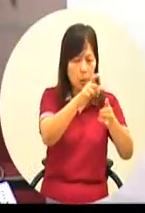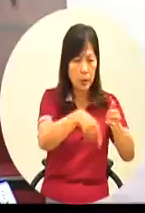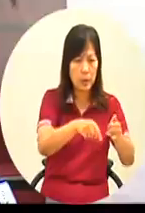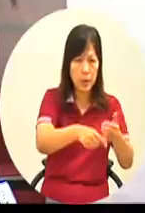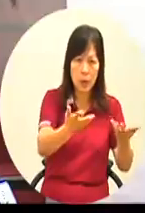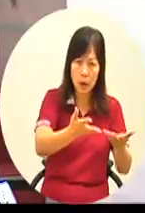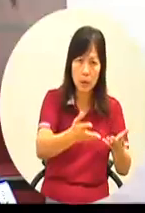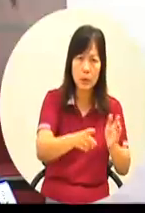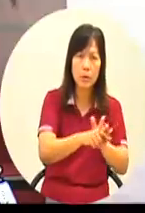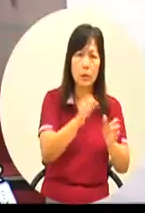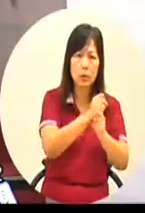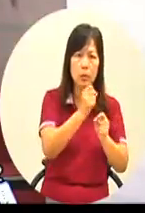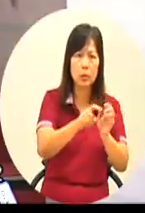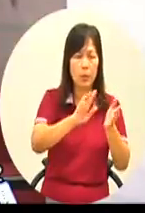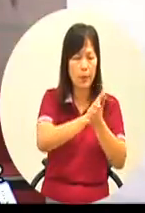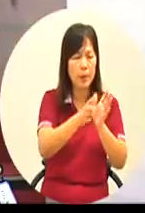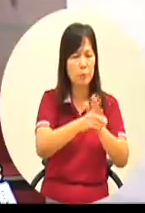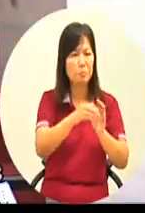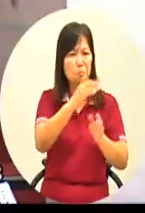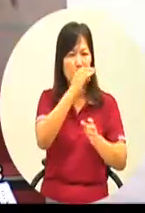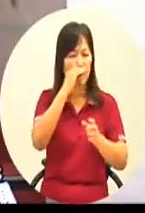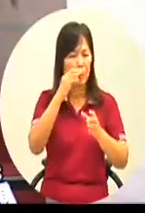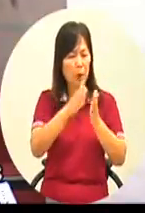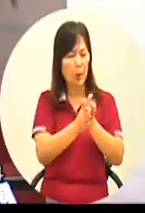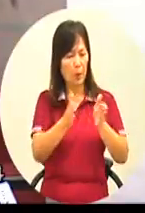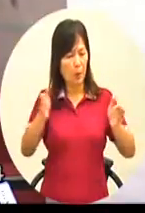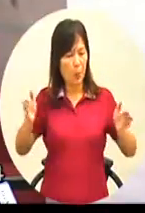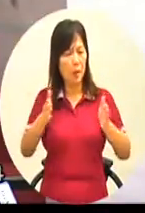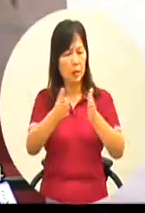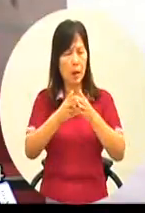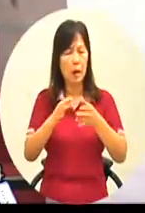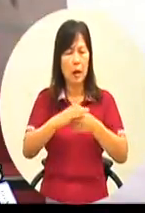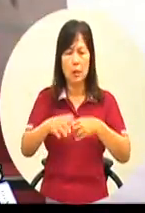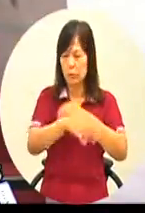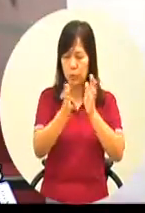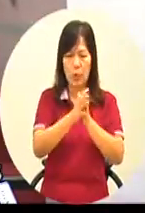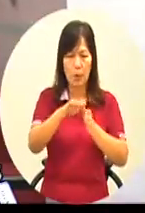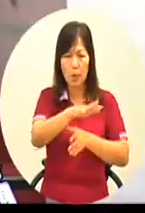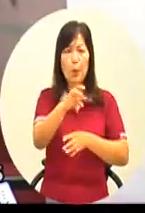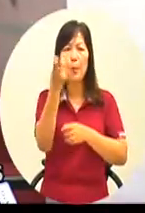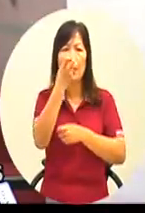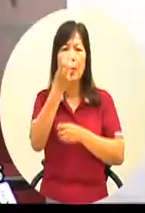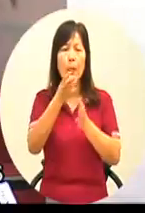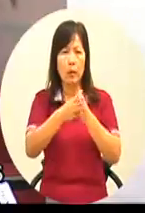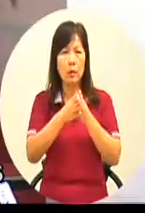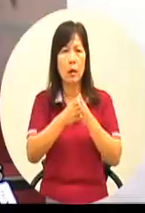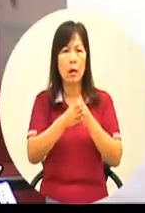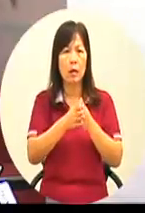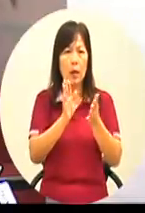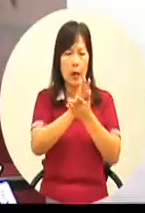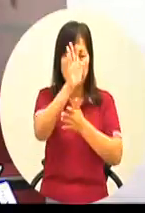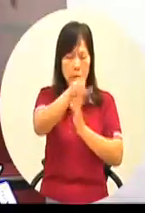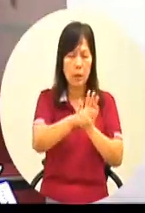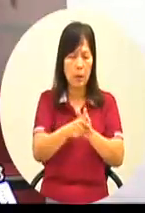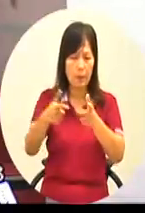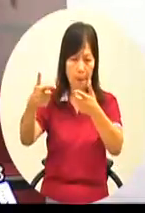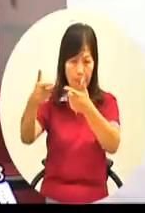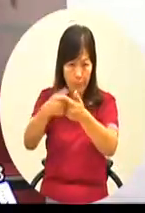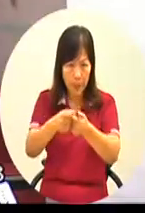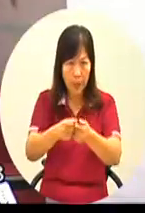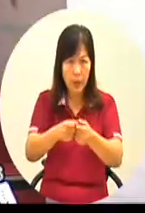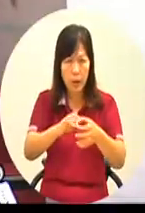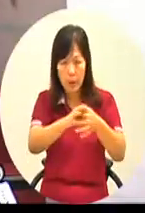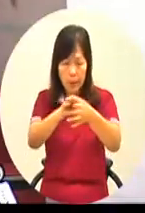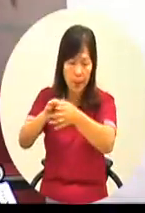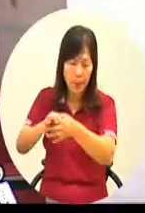事情，我觉得那个格局我们可以把它放大，我们用全面性的来检视，因为我相信未来在整个缝合之后，整个地形跟地